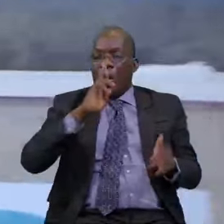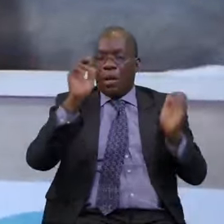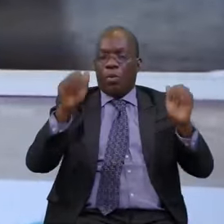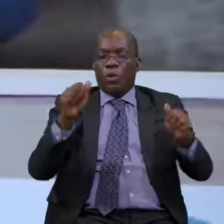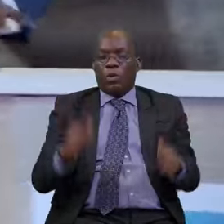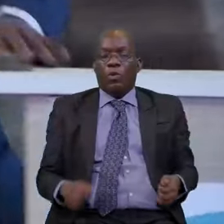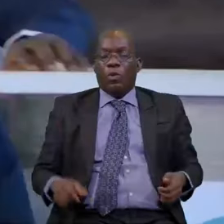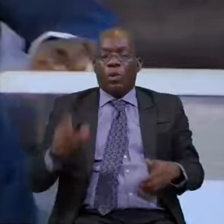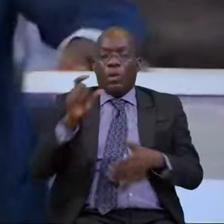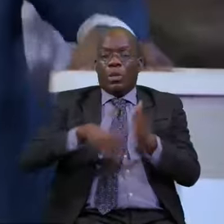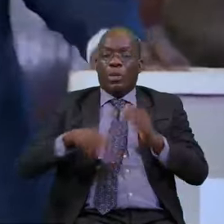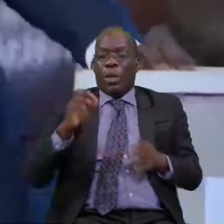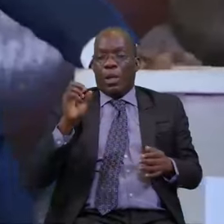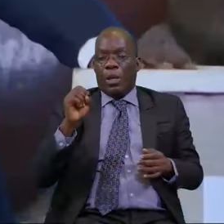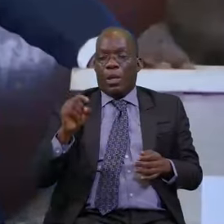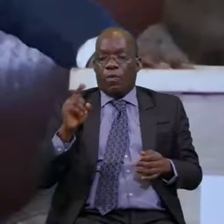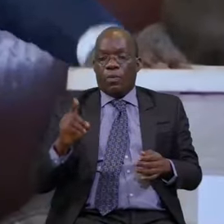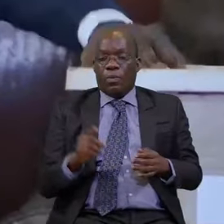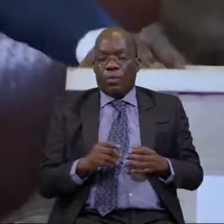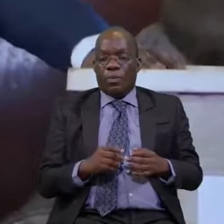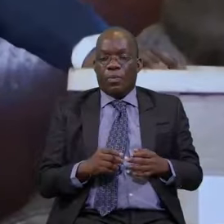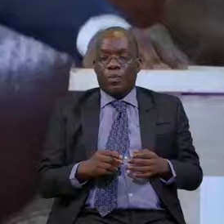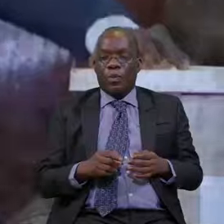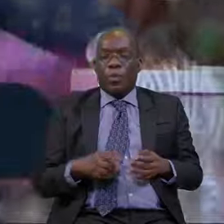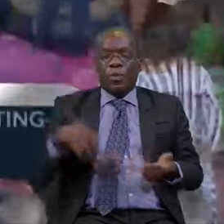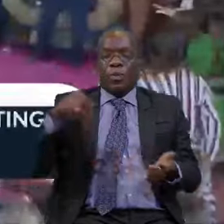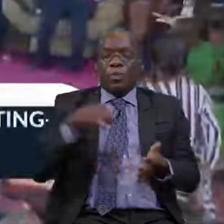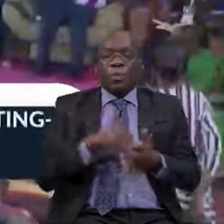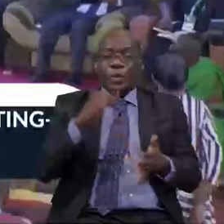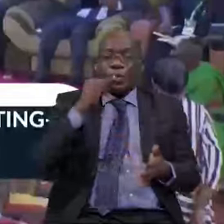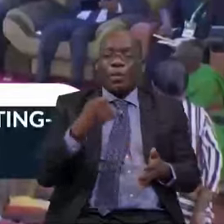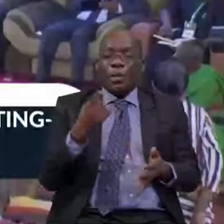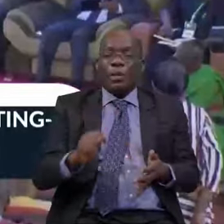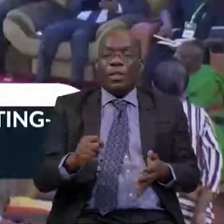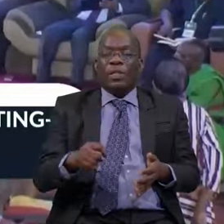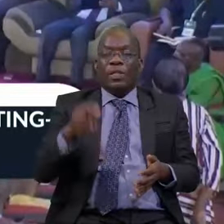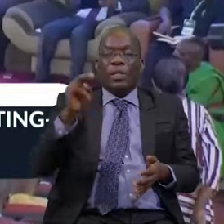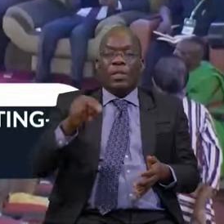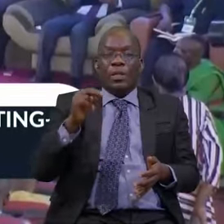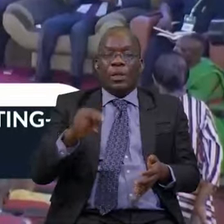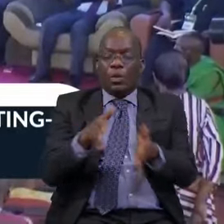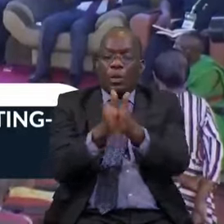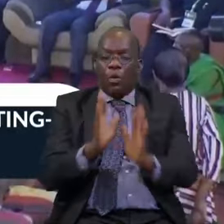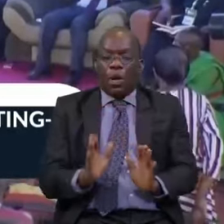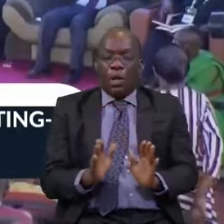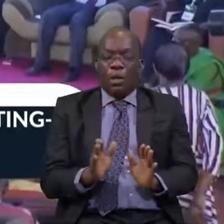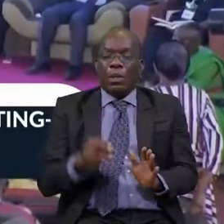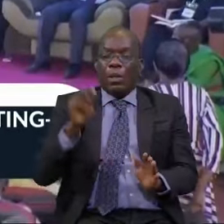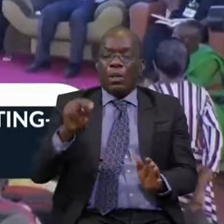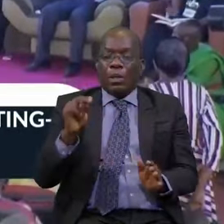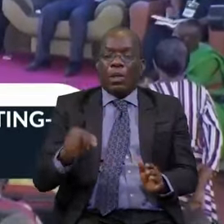Je vais au chapitre 11. Chapitre 11, c'est le pardon